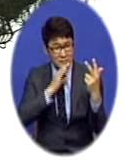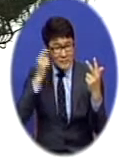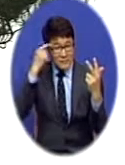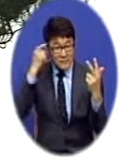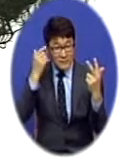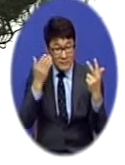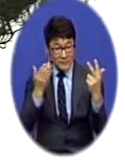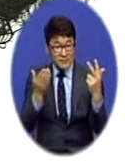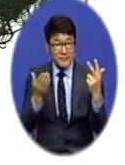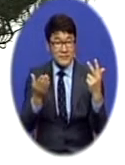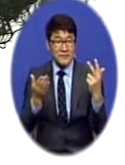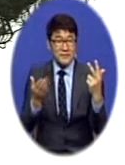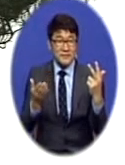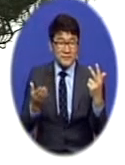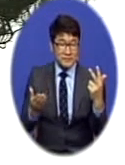맹세였나